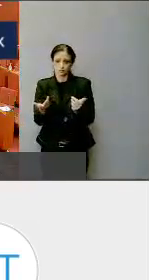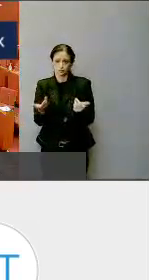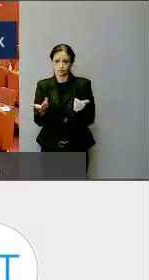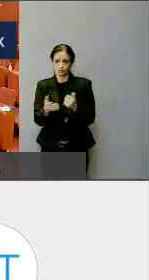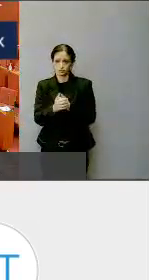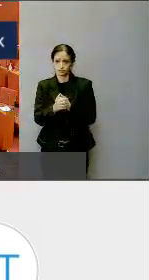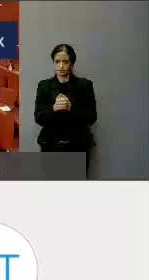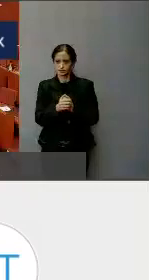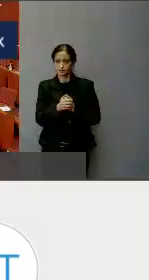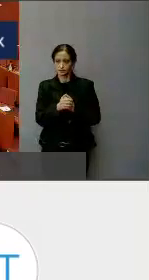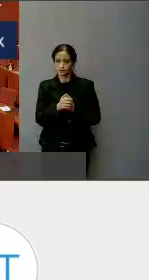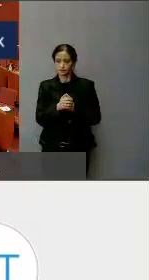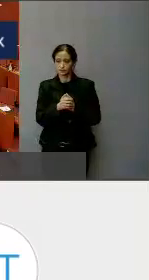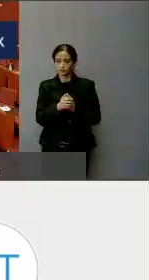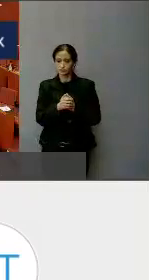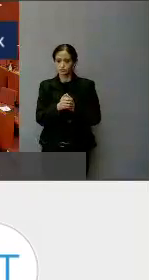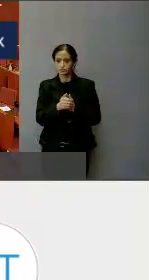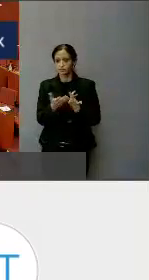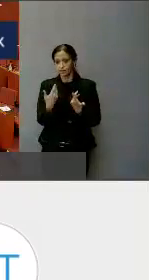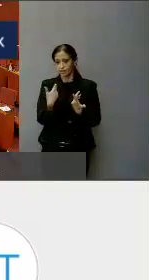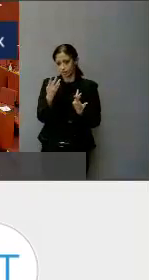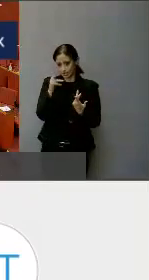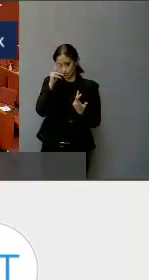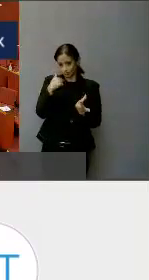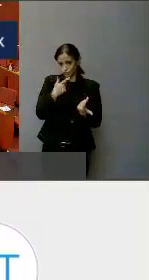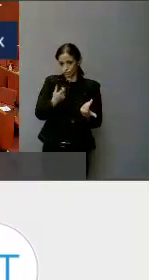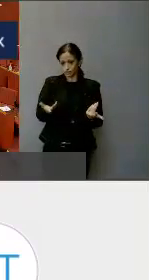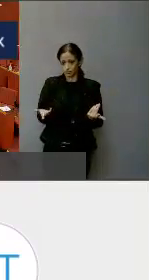ecco all